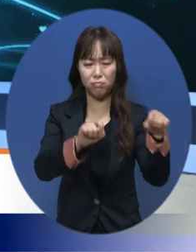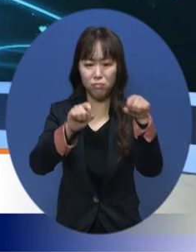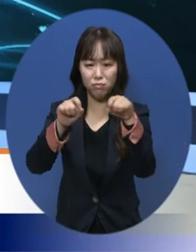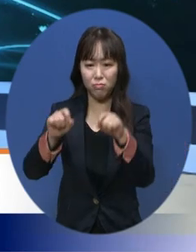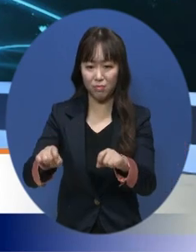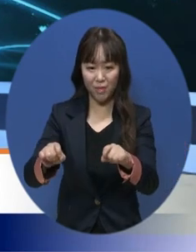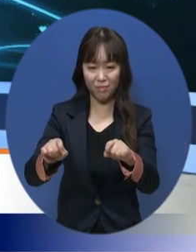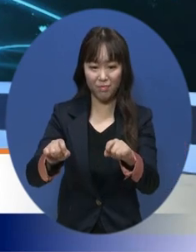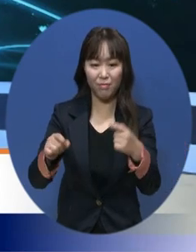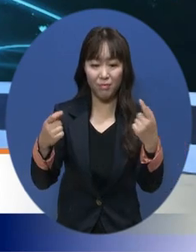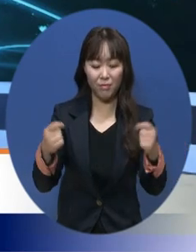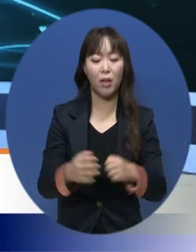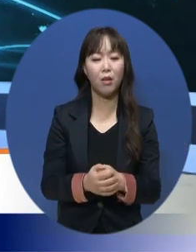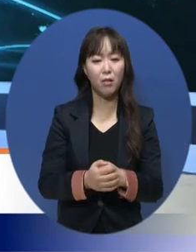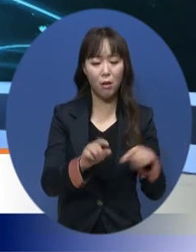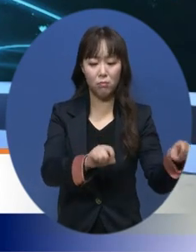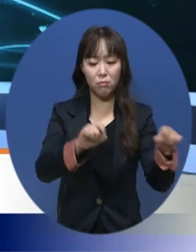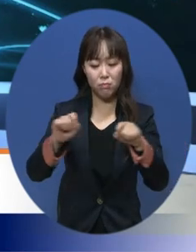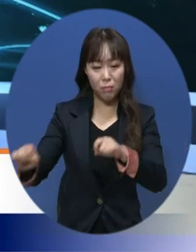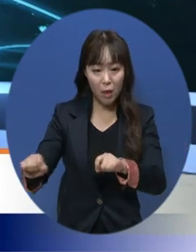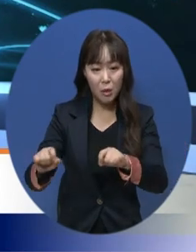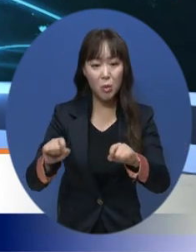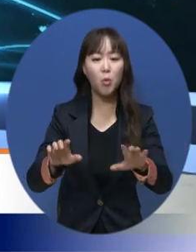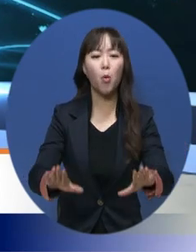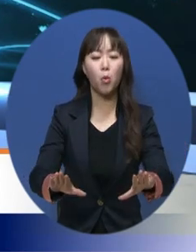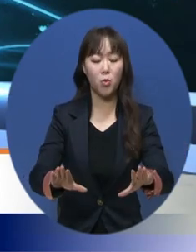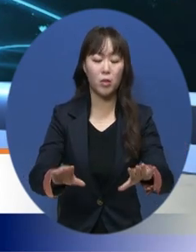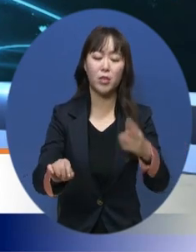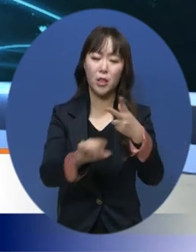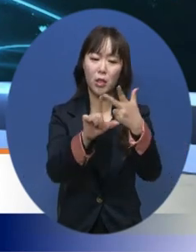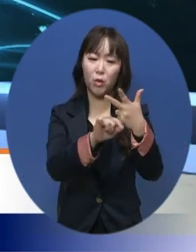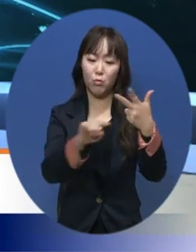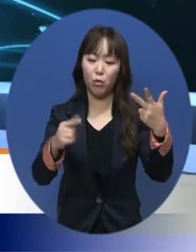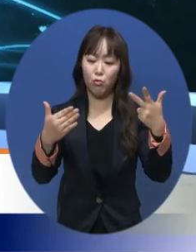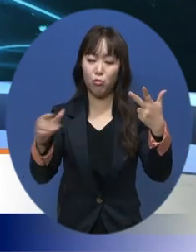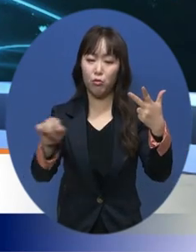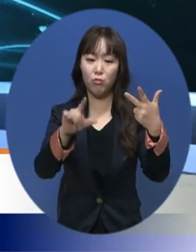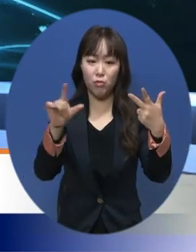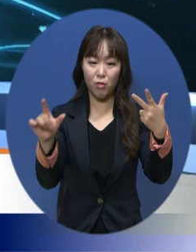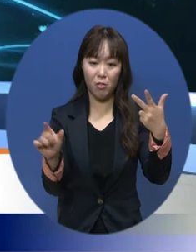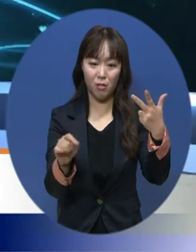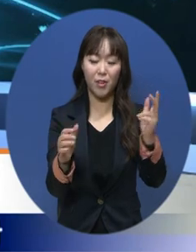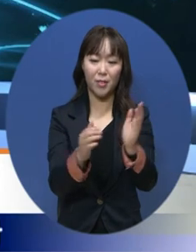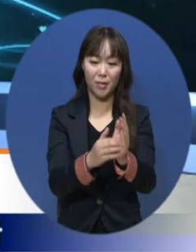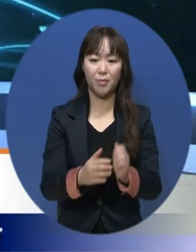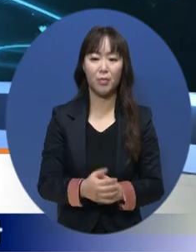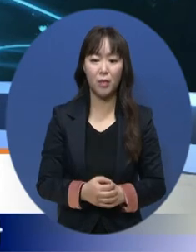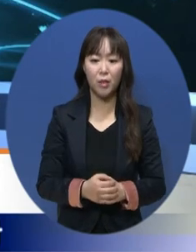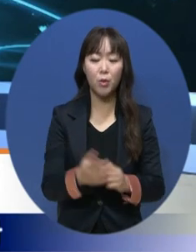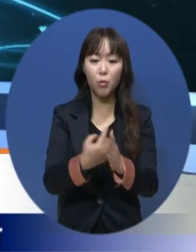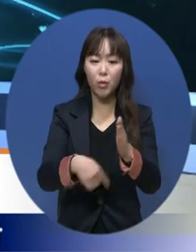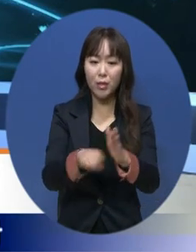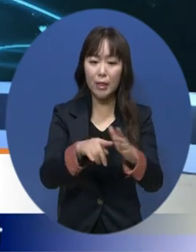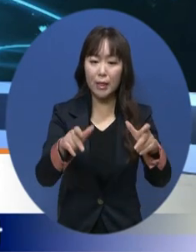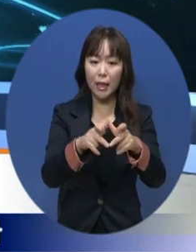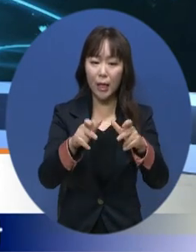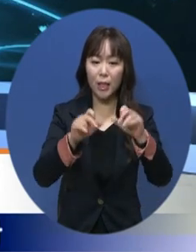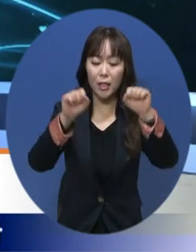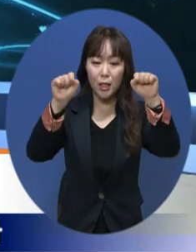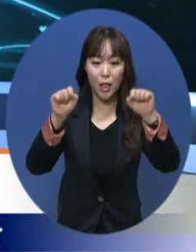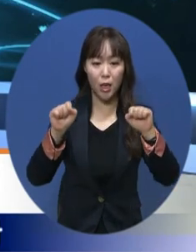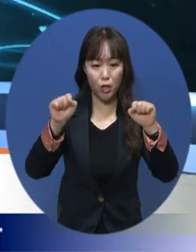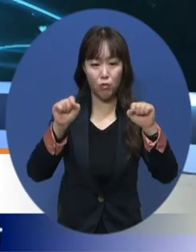사태가 있었죠. 연기된 대회는 올해 7월부터 9월까지 열릴 예정인데요. 이를 위해 장애인 체육